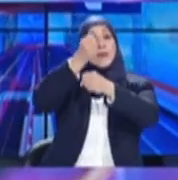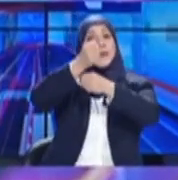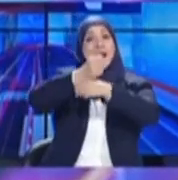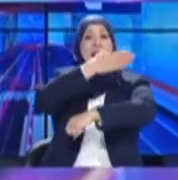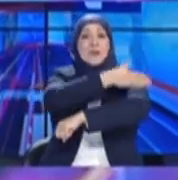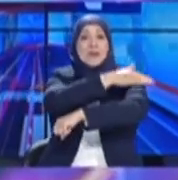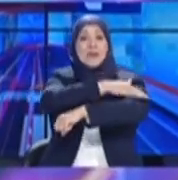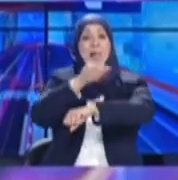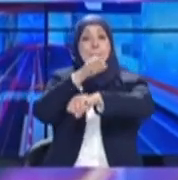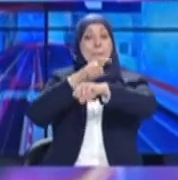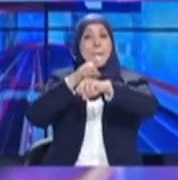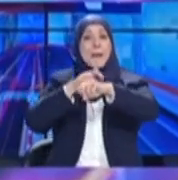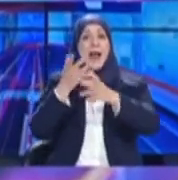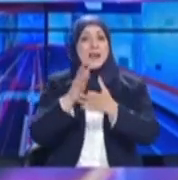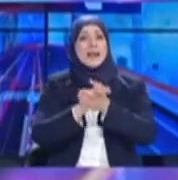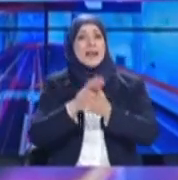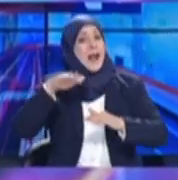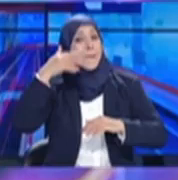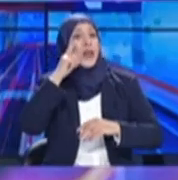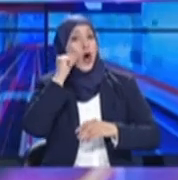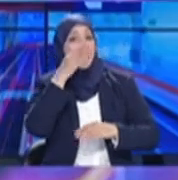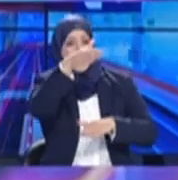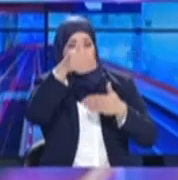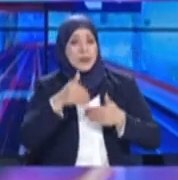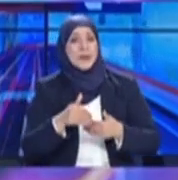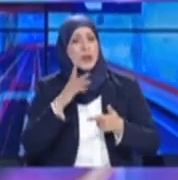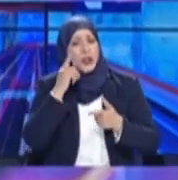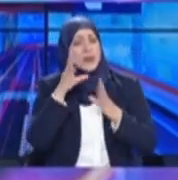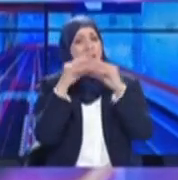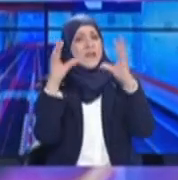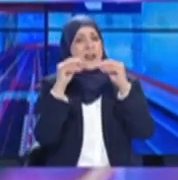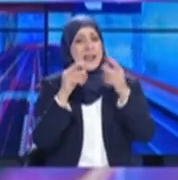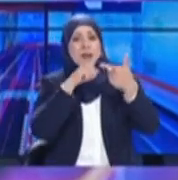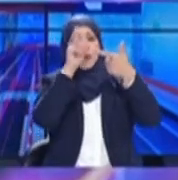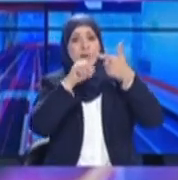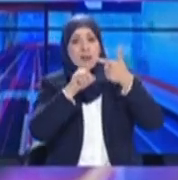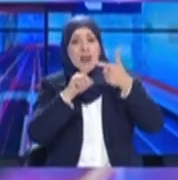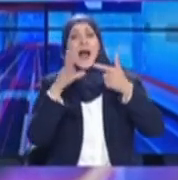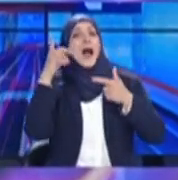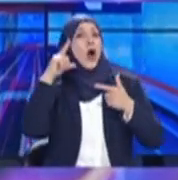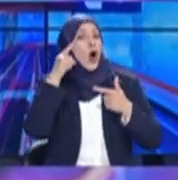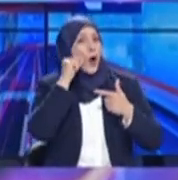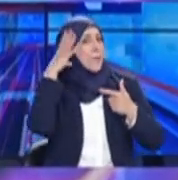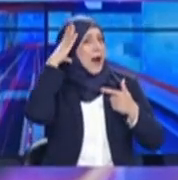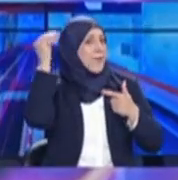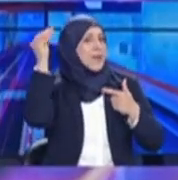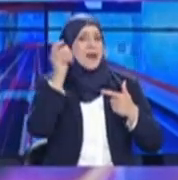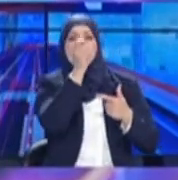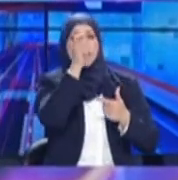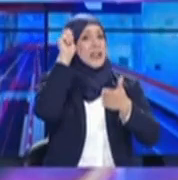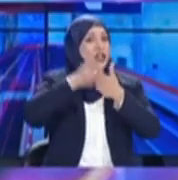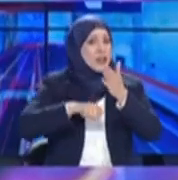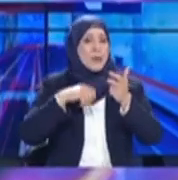بعد شويه مع الكتب العام للجامعه العام العمال البلدين ثم ايضا خبير الجبل السيد الاسعد الدويش نحكيه على